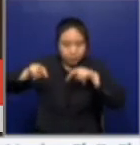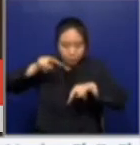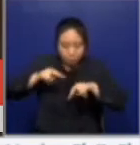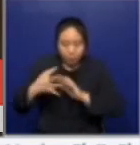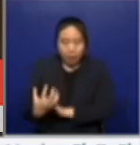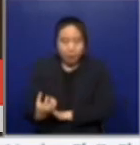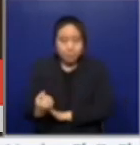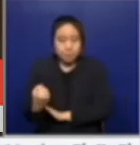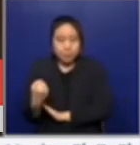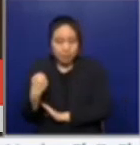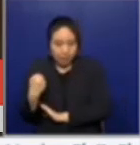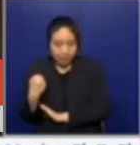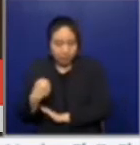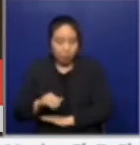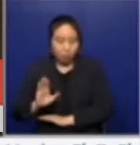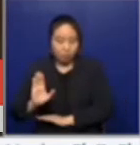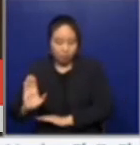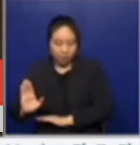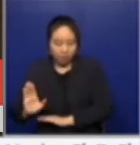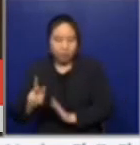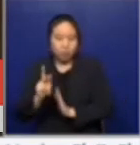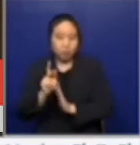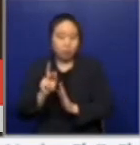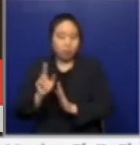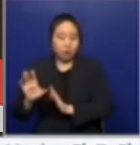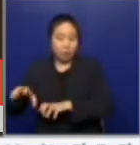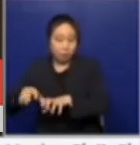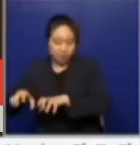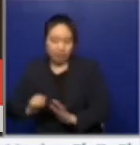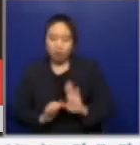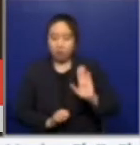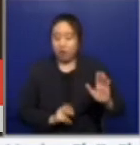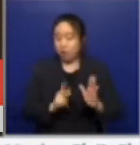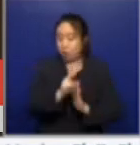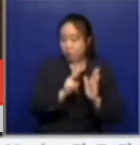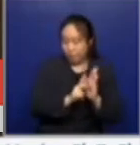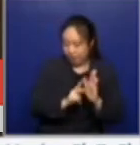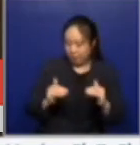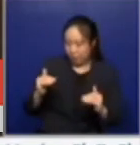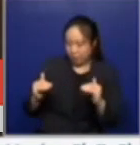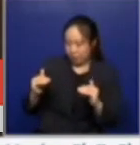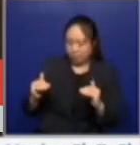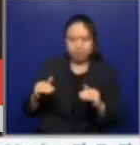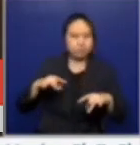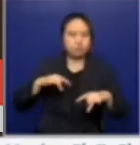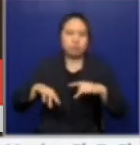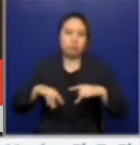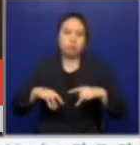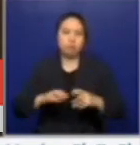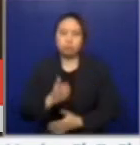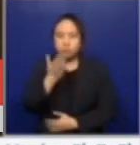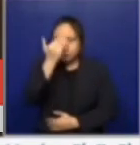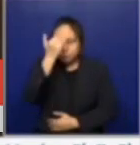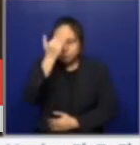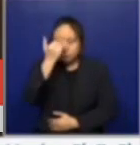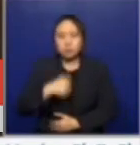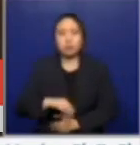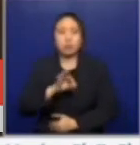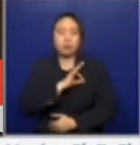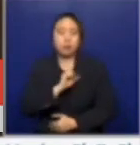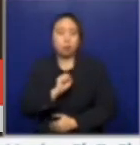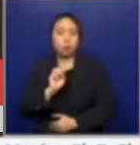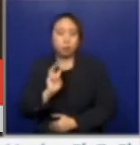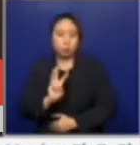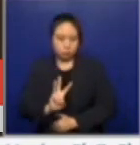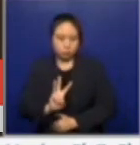าจระหว่างฝ่ายนิติบัญญัติและฝ่ายบริหารเนื่องจากผู้ที่สมาชิกผู้ที่สภาดังกล่าว